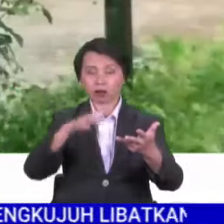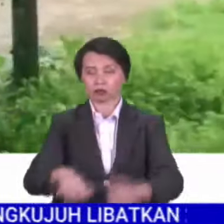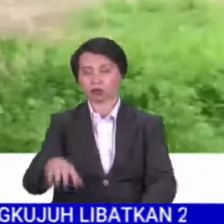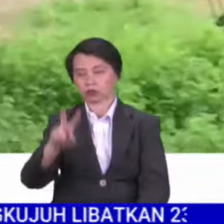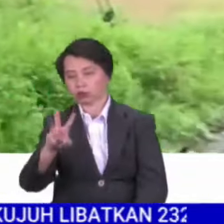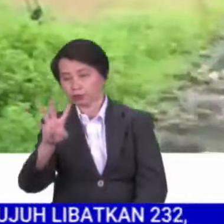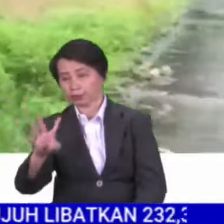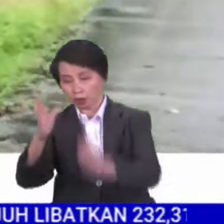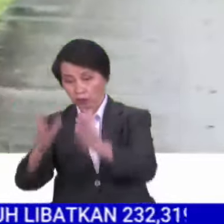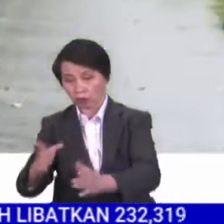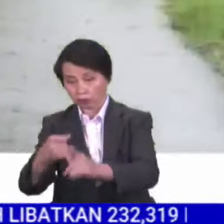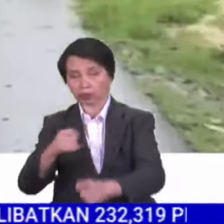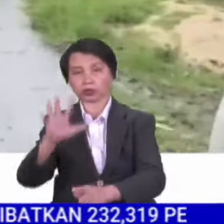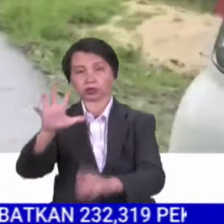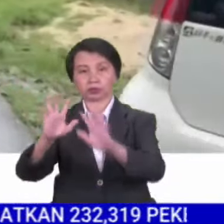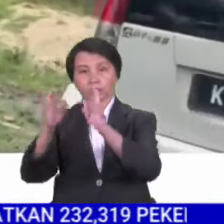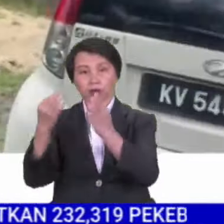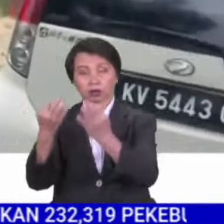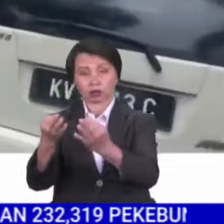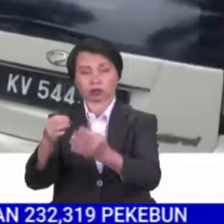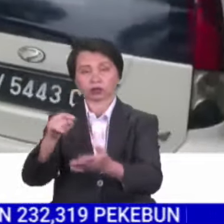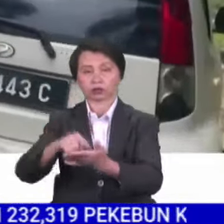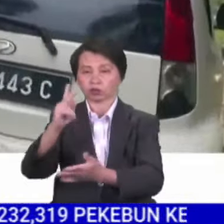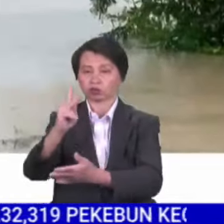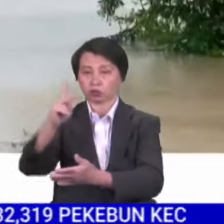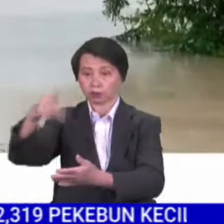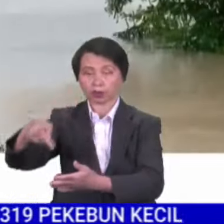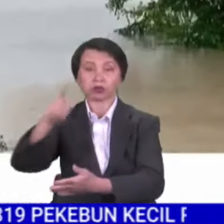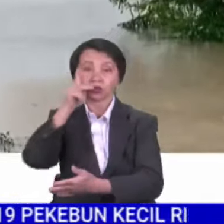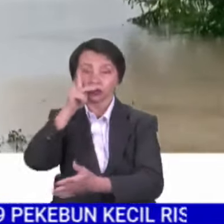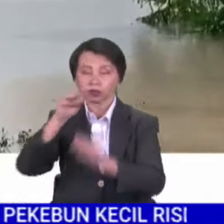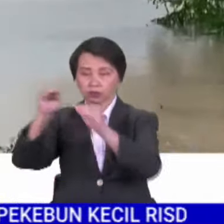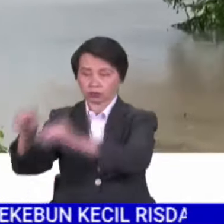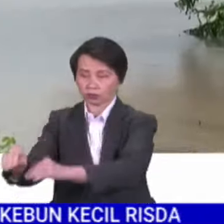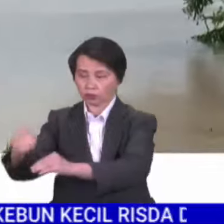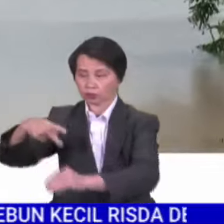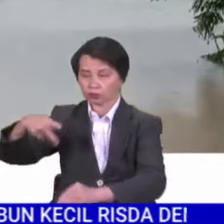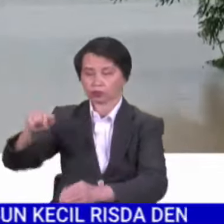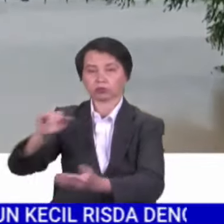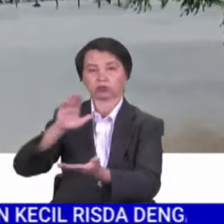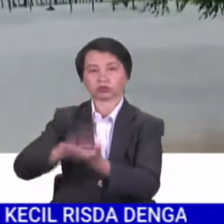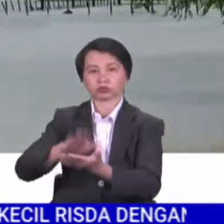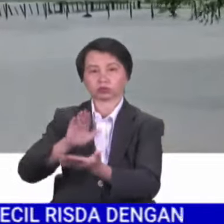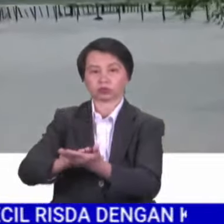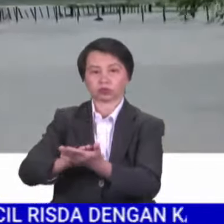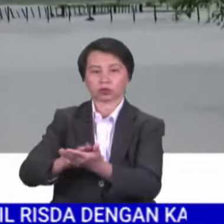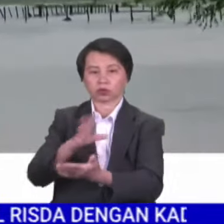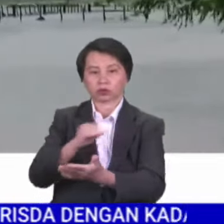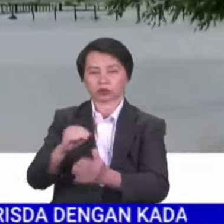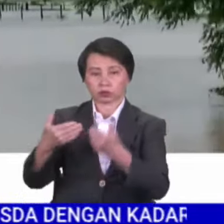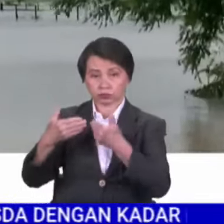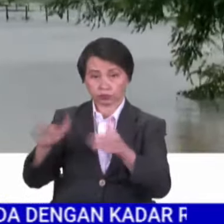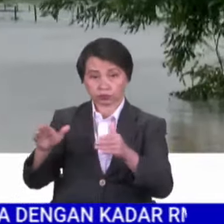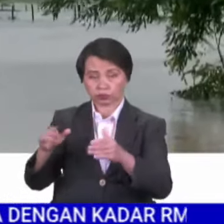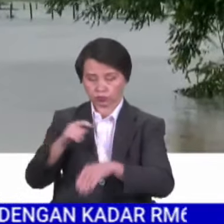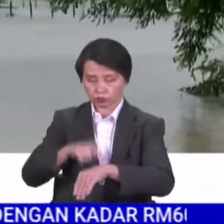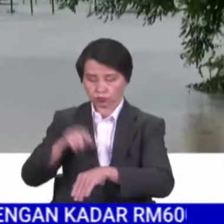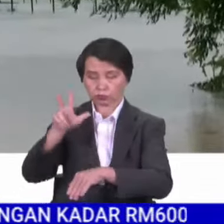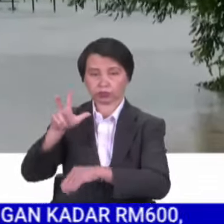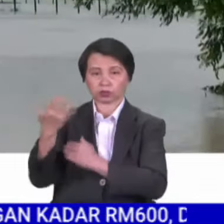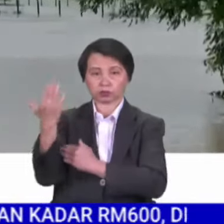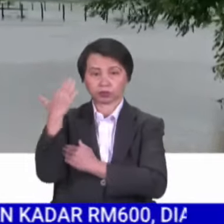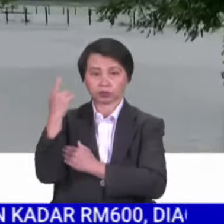24 orang daripada 5 keluarga di Kubang Pasu pula ditempatkan di PPS Sekolah Menengah Kebangsaan Changlun yang dibuka sejak pukul